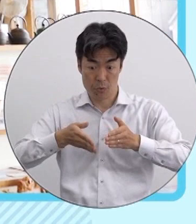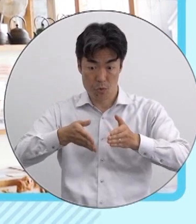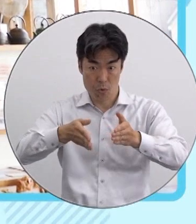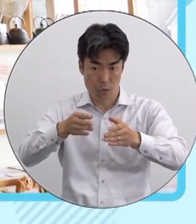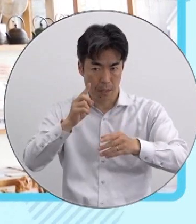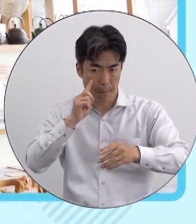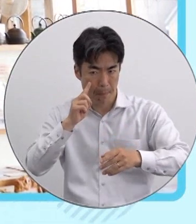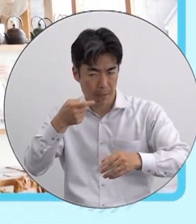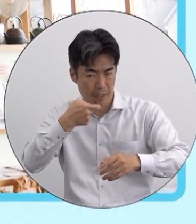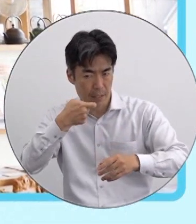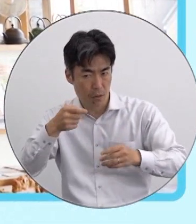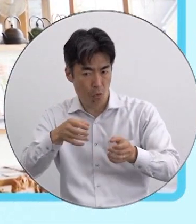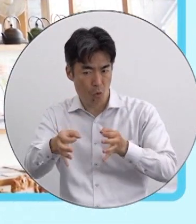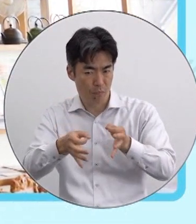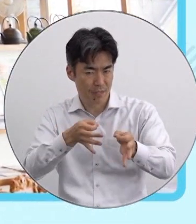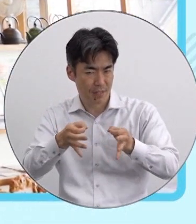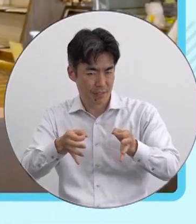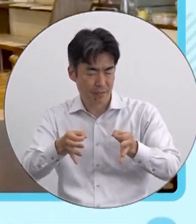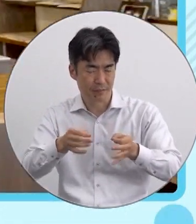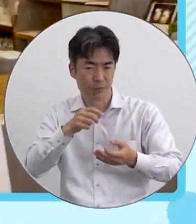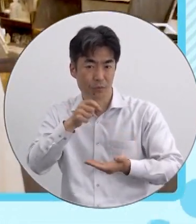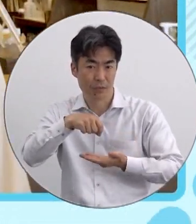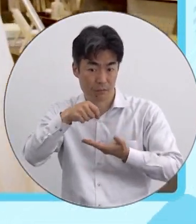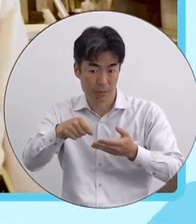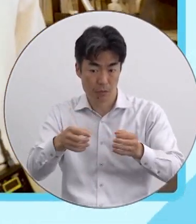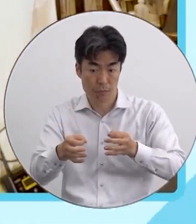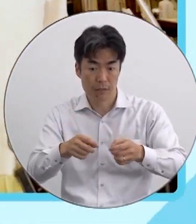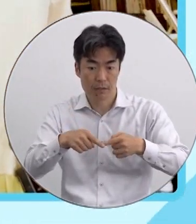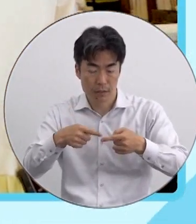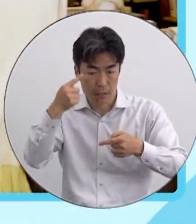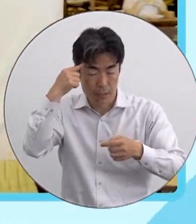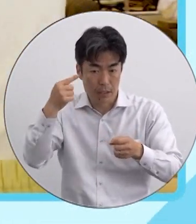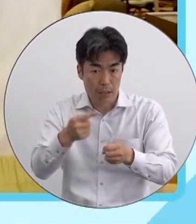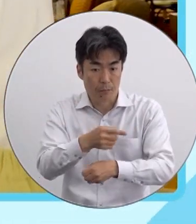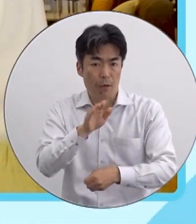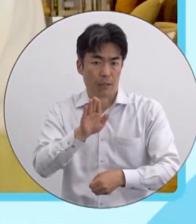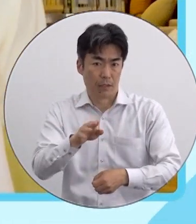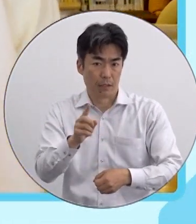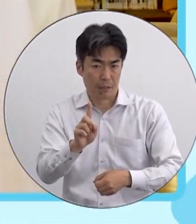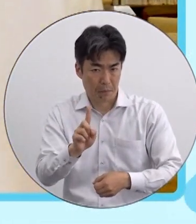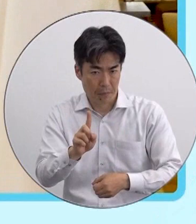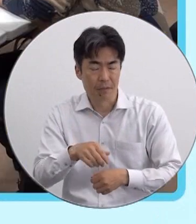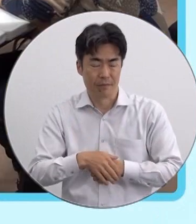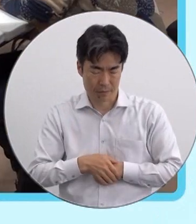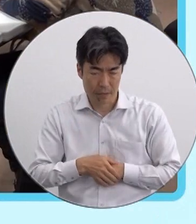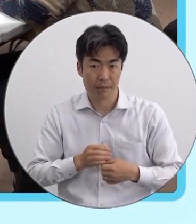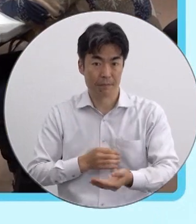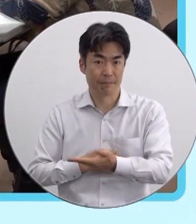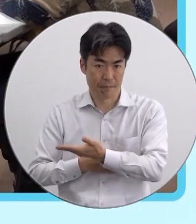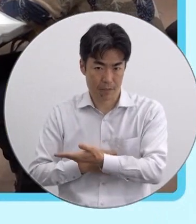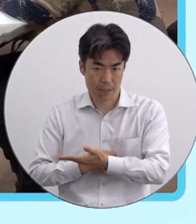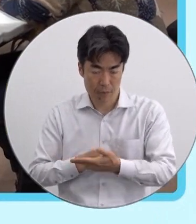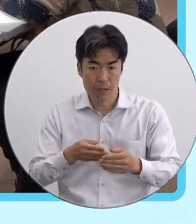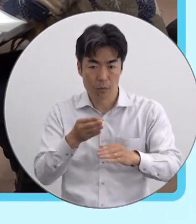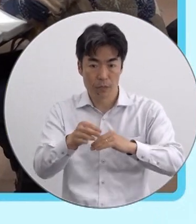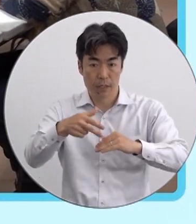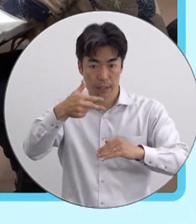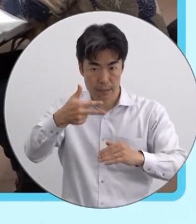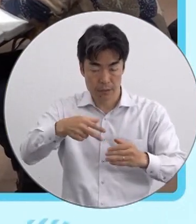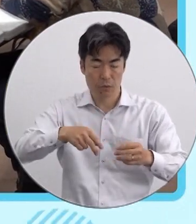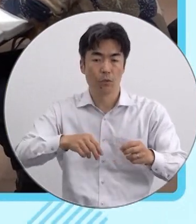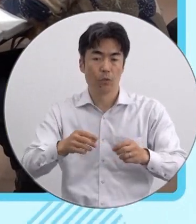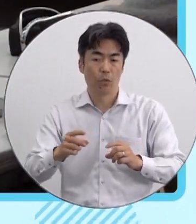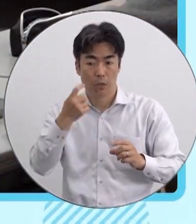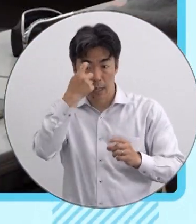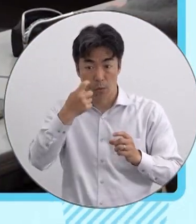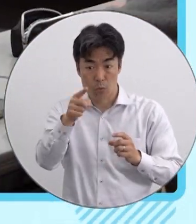あのお店の正体に迫る。店内にあった意外なものとは一体 何ですか？ 越コレスマイルでは越谷市